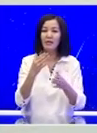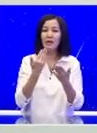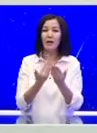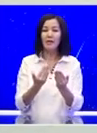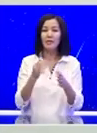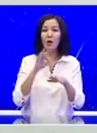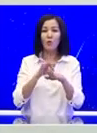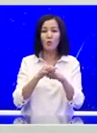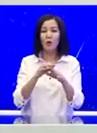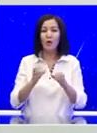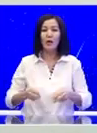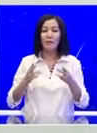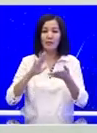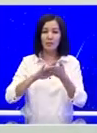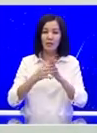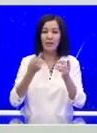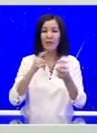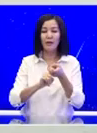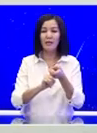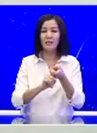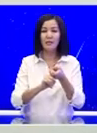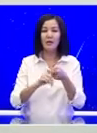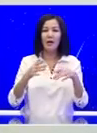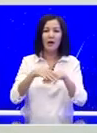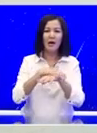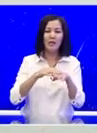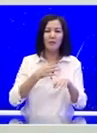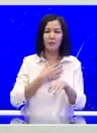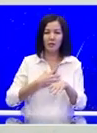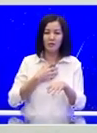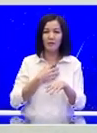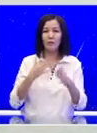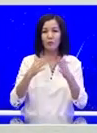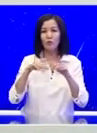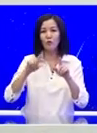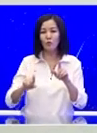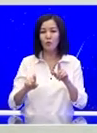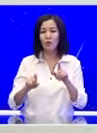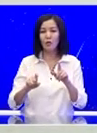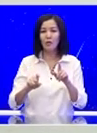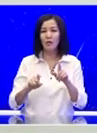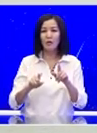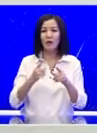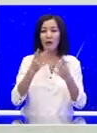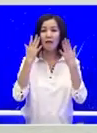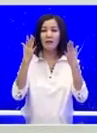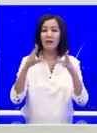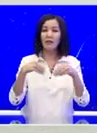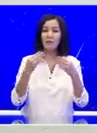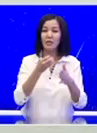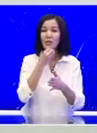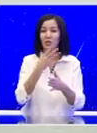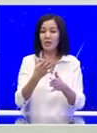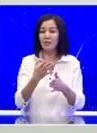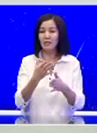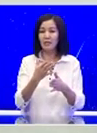байланысты, төтенше жағдайға байланысты қаншама халық үрейленіп үйлерінде отыр. Бір құбылыс болса екен деп. Но Алла Тағаланың берген өзі бір жақсылық